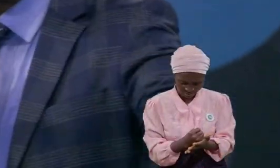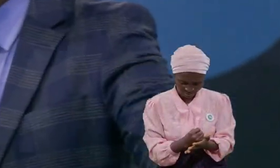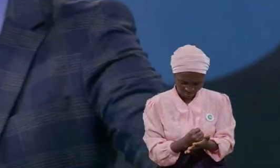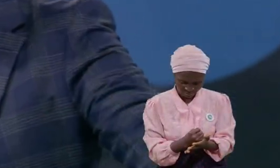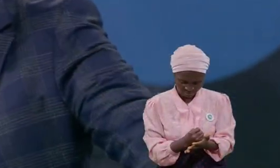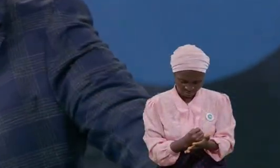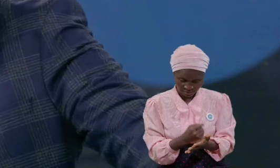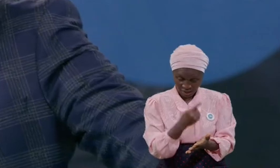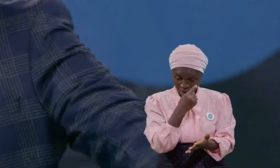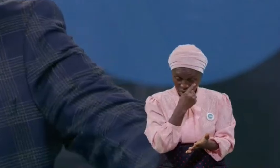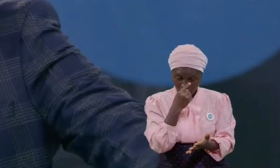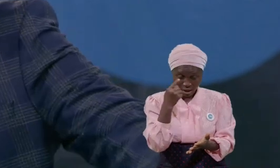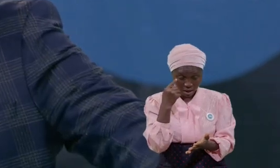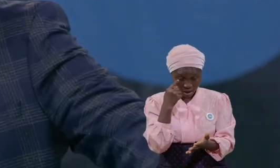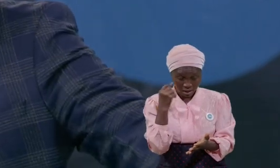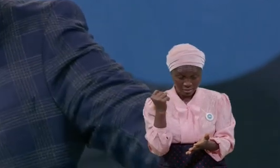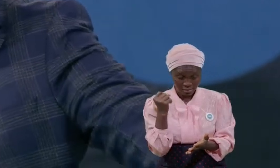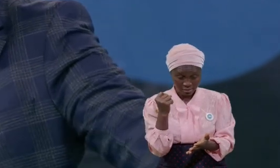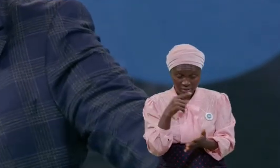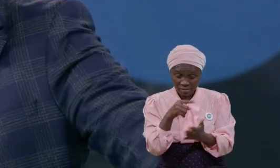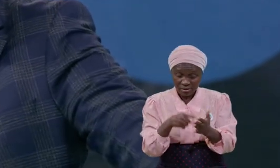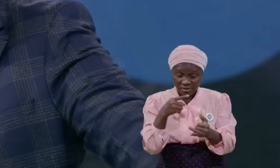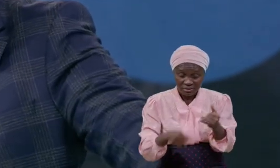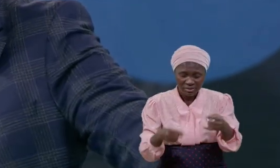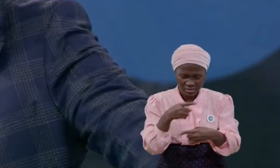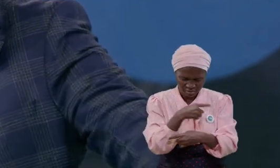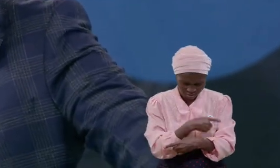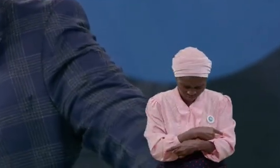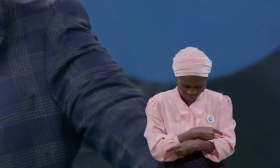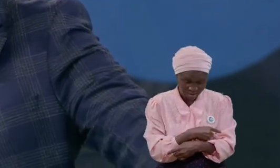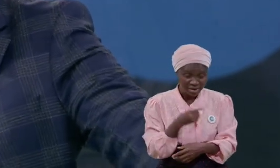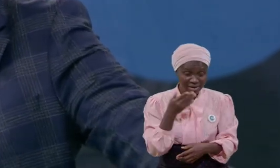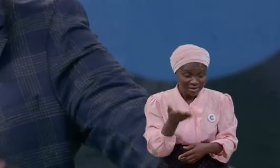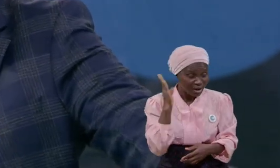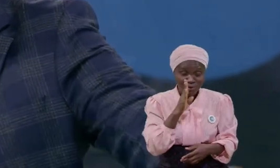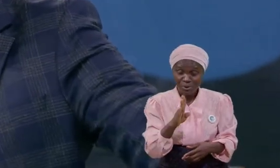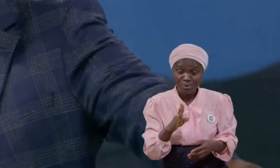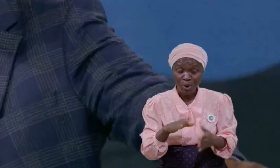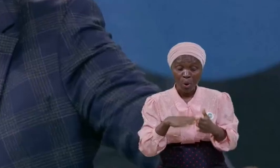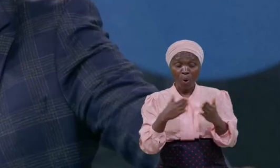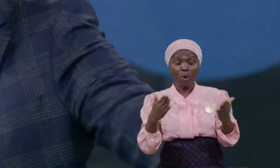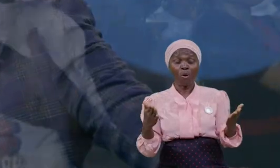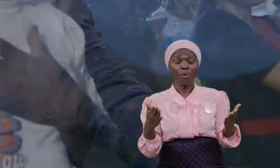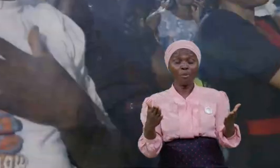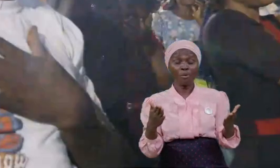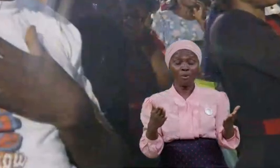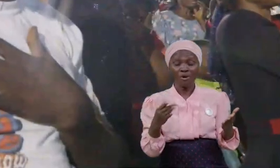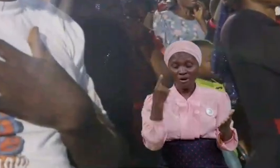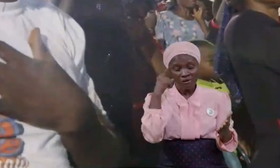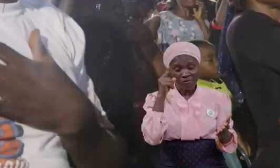Les yeux, ce dernier jour, il y aura la vue pour les aveugles. Glaucome